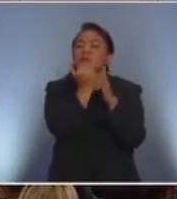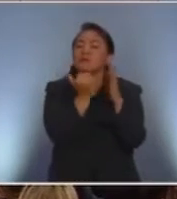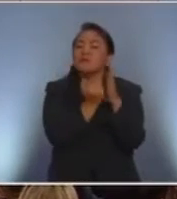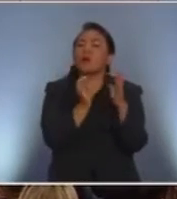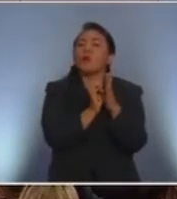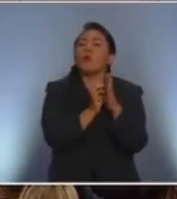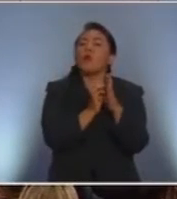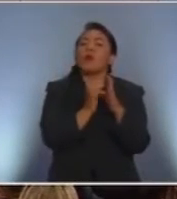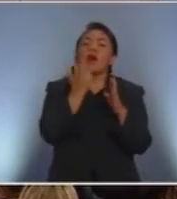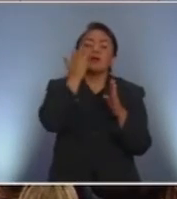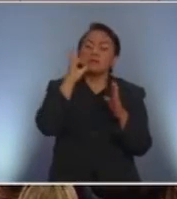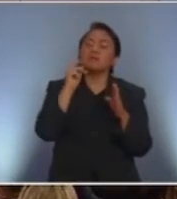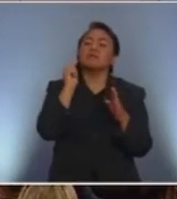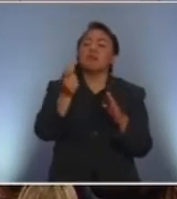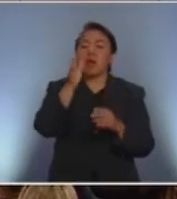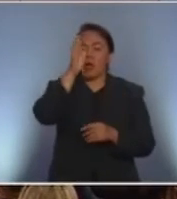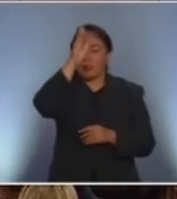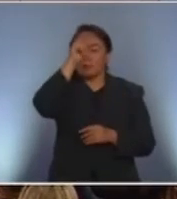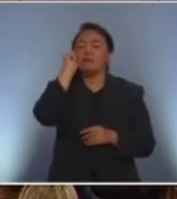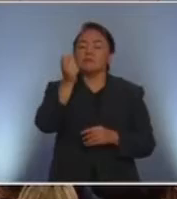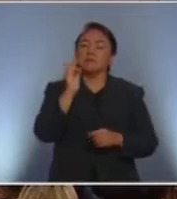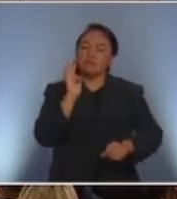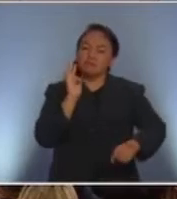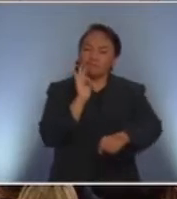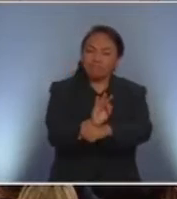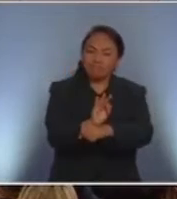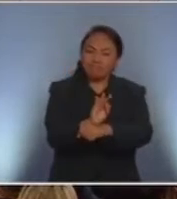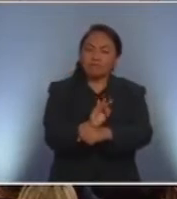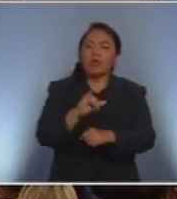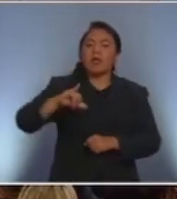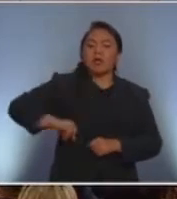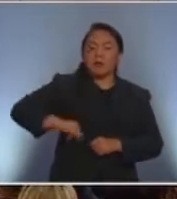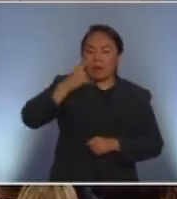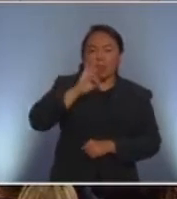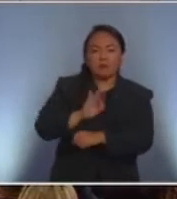က်မှုနဲ့ရာဇဝတ်မှုတွေနဲ့ပတ်သက်ပြီးစနေနေ့ကမိန့်ခွန်းပြောကြားခဲ့ပါတယ